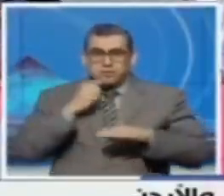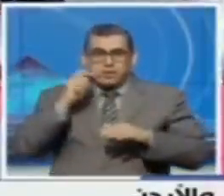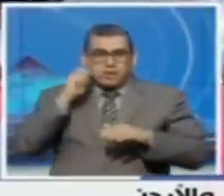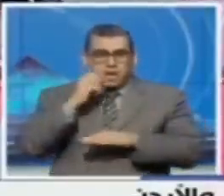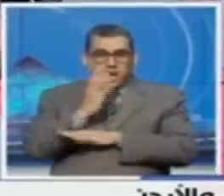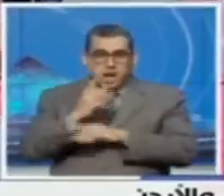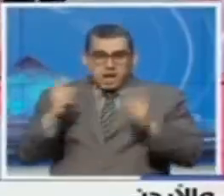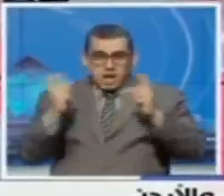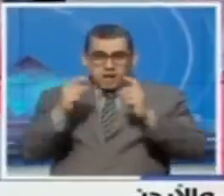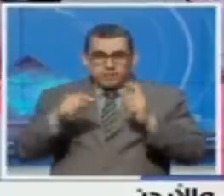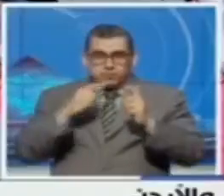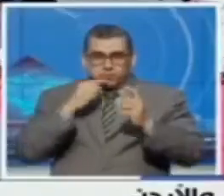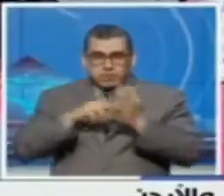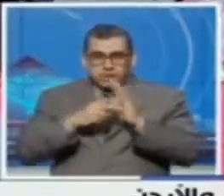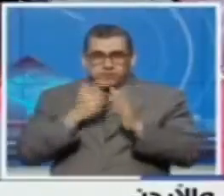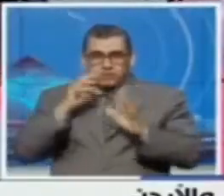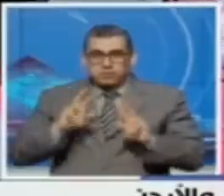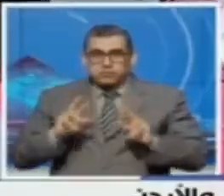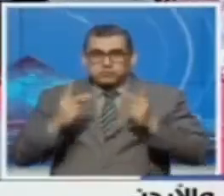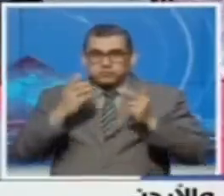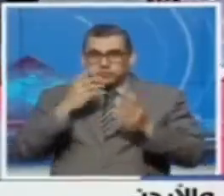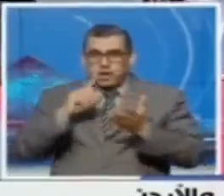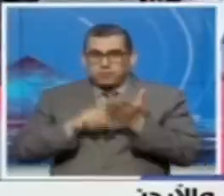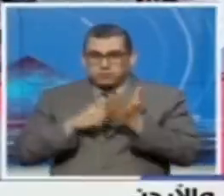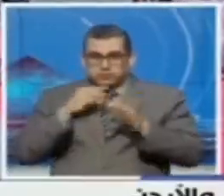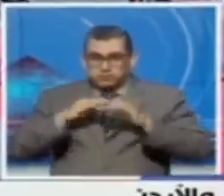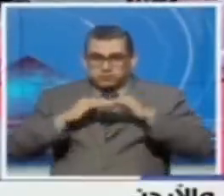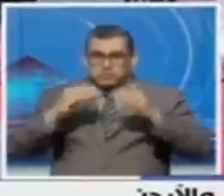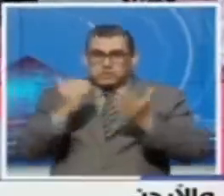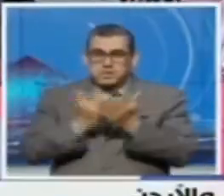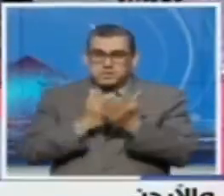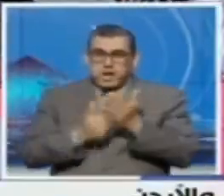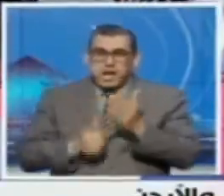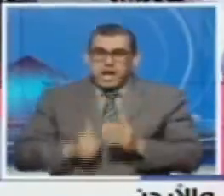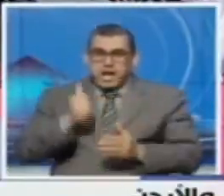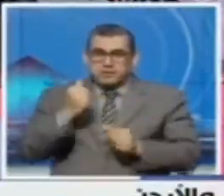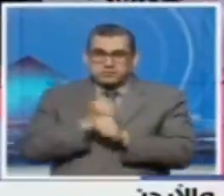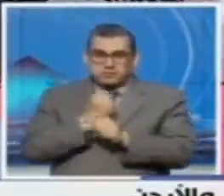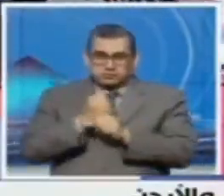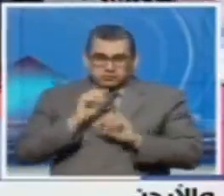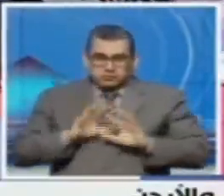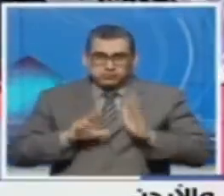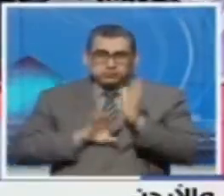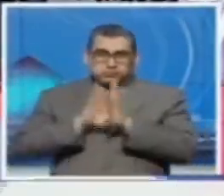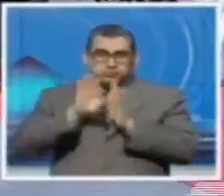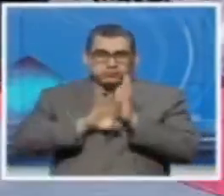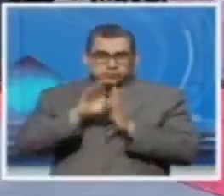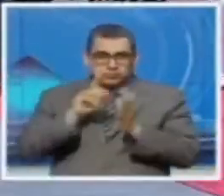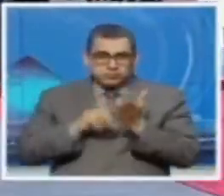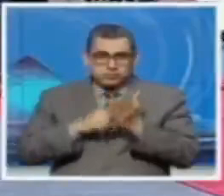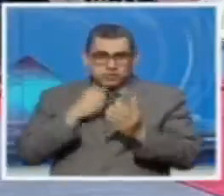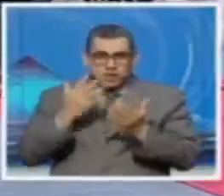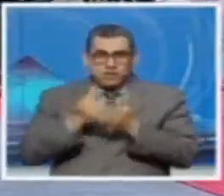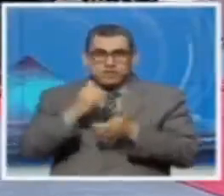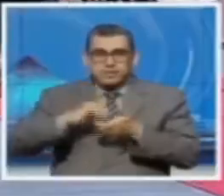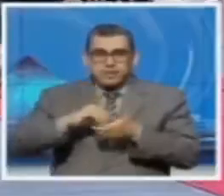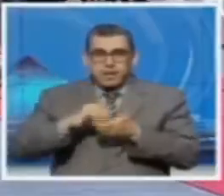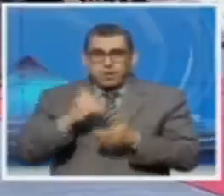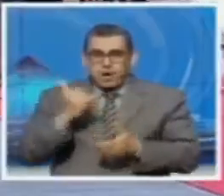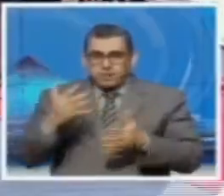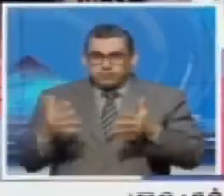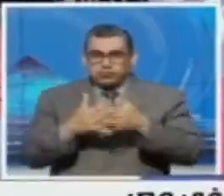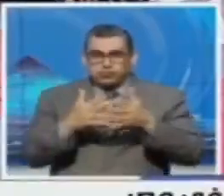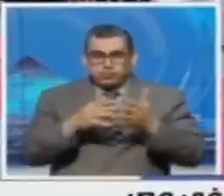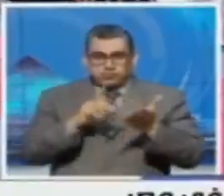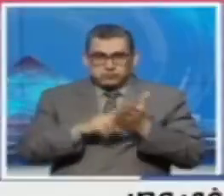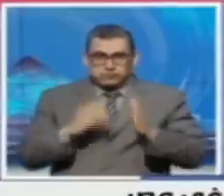الإرهاب يهيئ ظروفا ومناخا أفضل للاستثمار ولدفع عملية التنمية والتعاون العربي المشترك